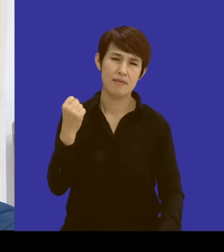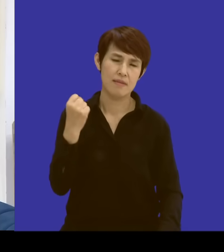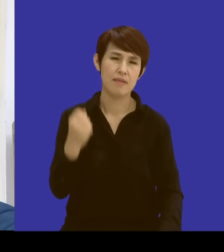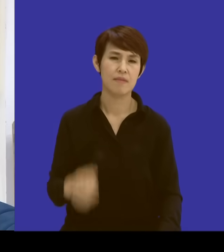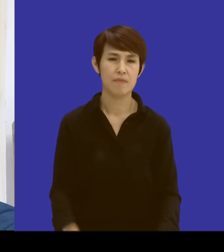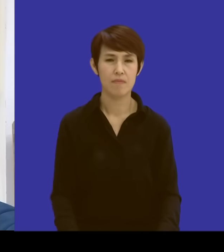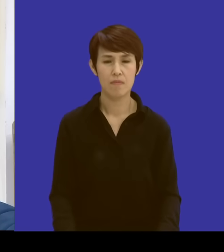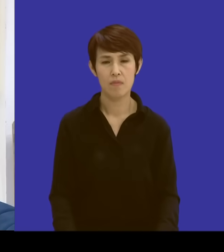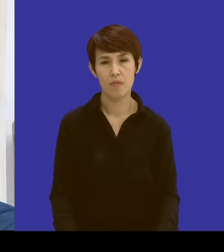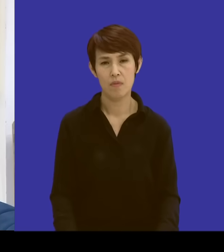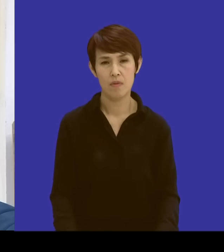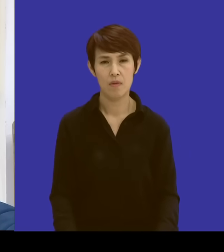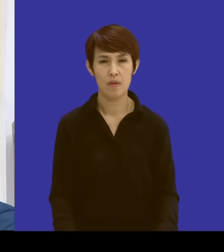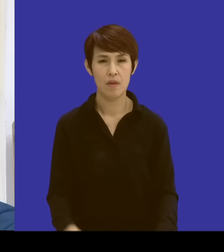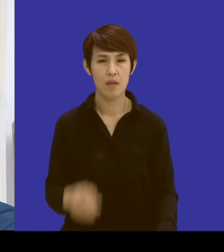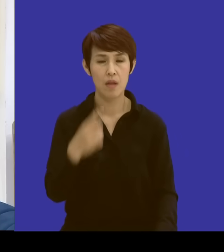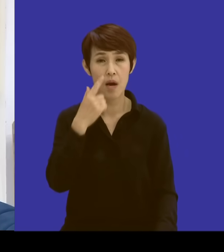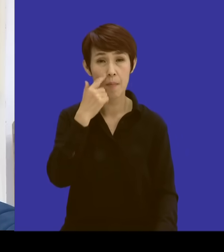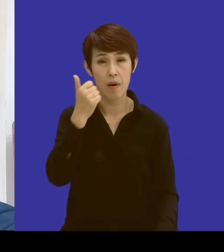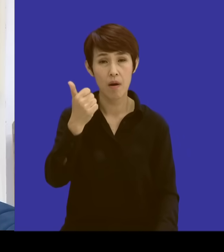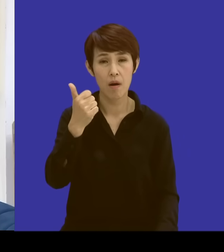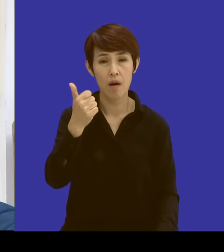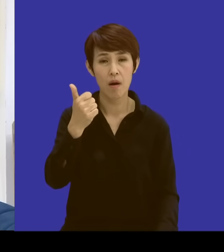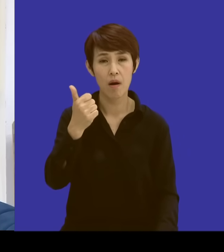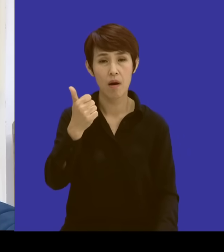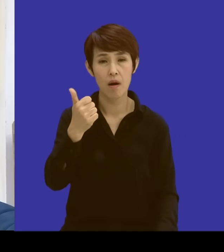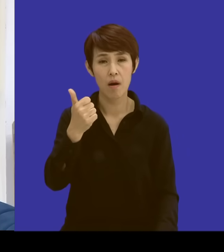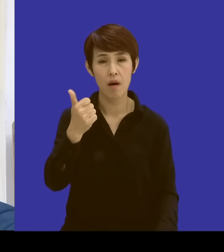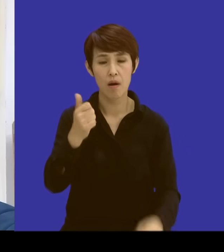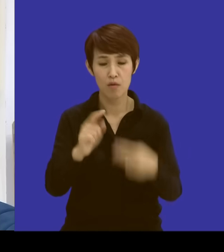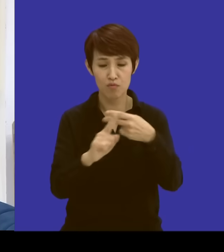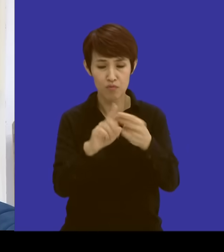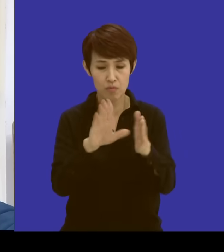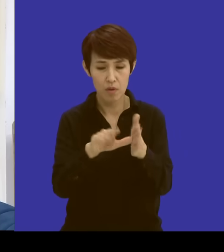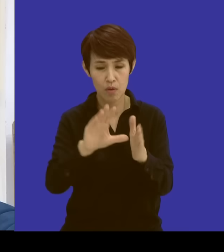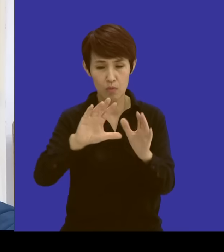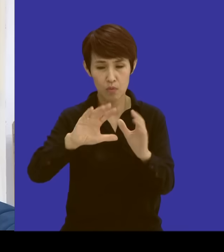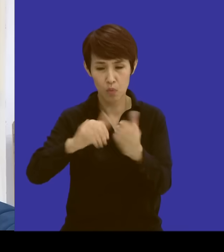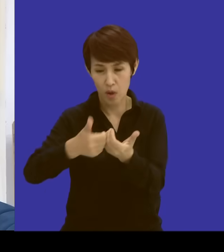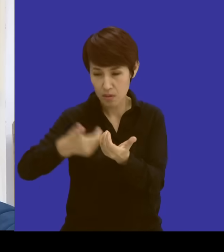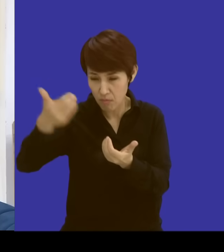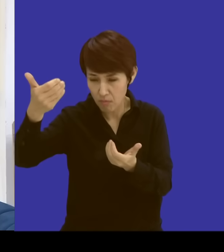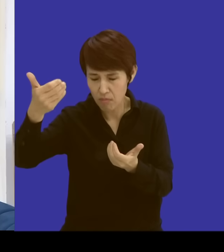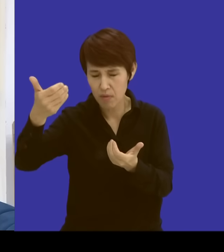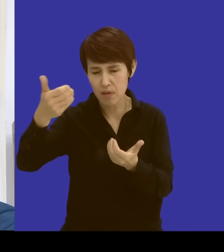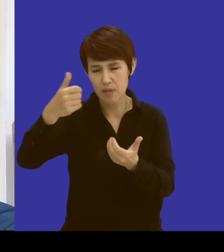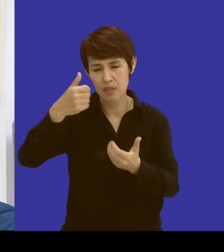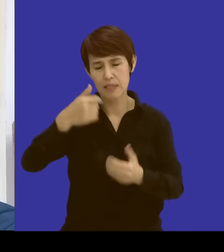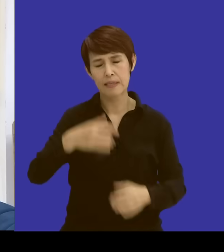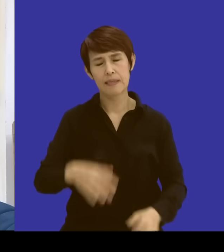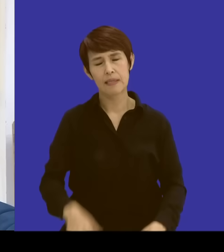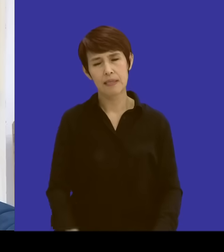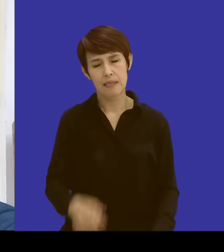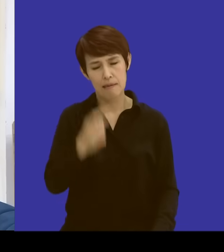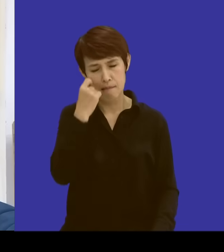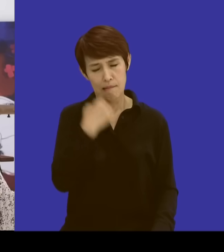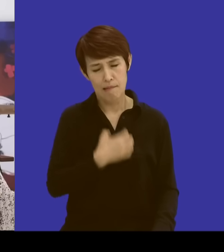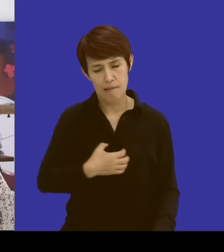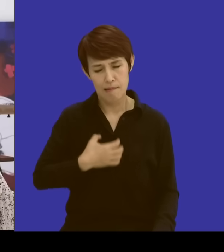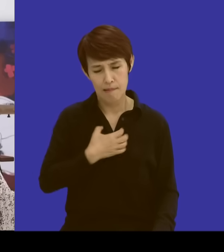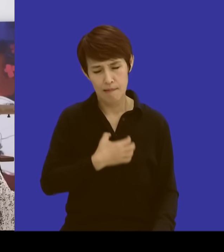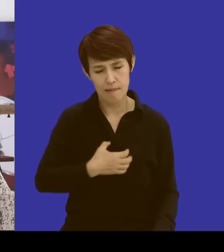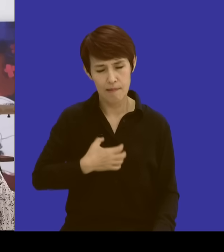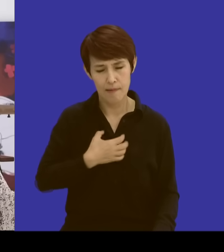일찍 아버지의 죽음을 맞이한 제 인생에 대해서도 다시 돌아보면서 하고 그러면서 애도 일기를